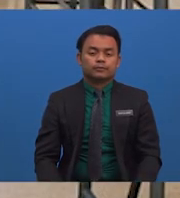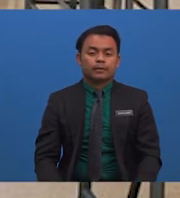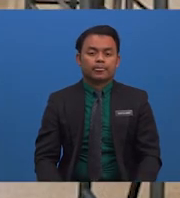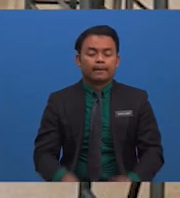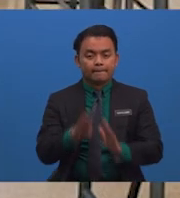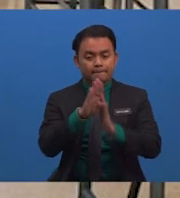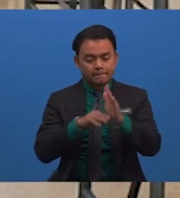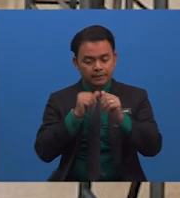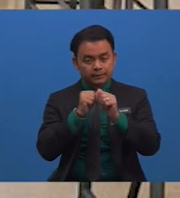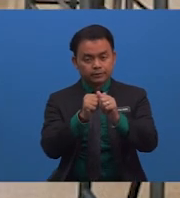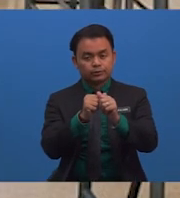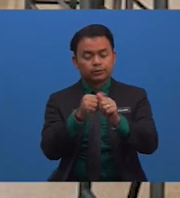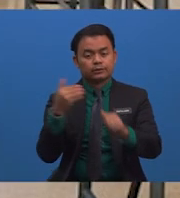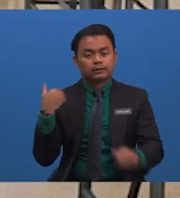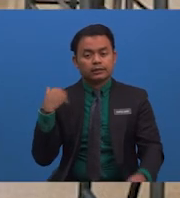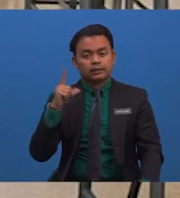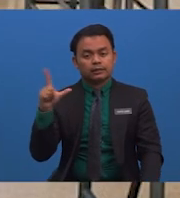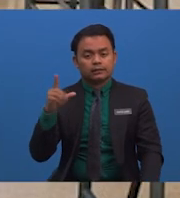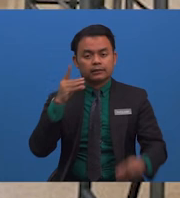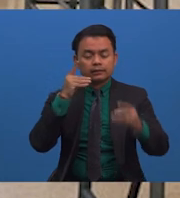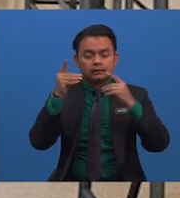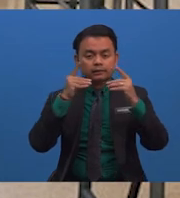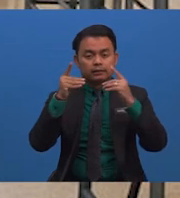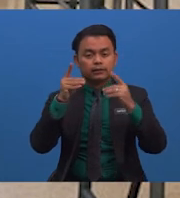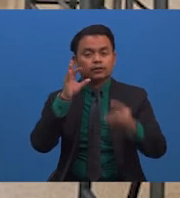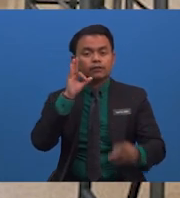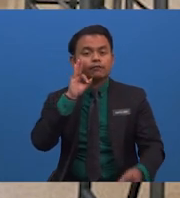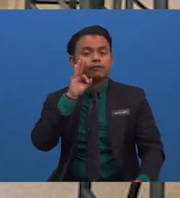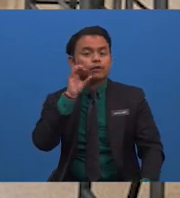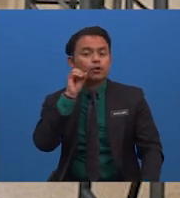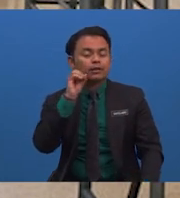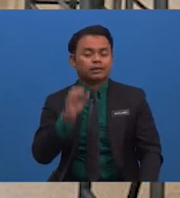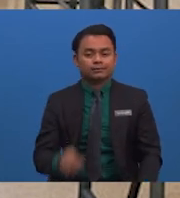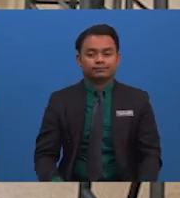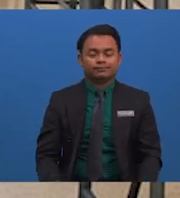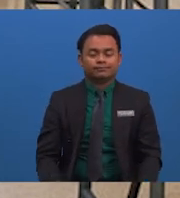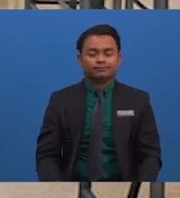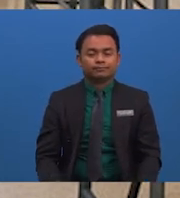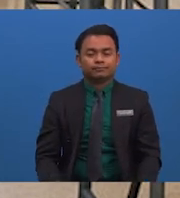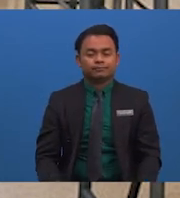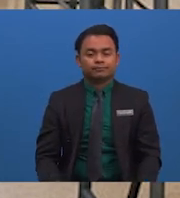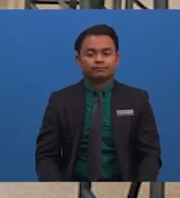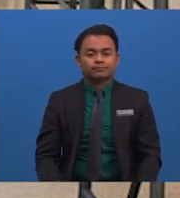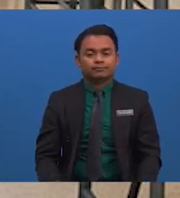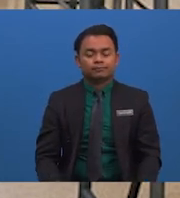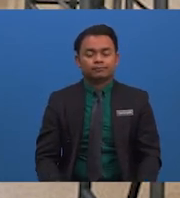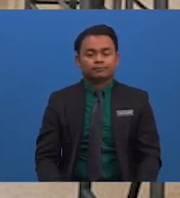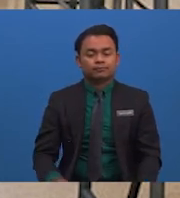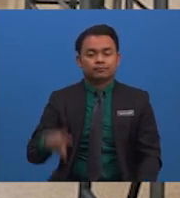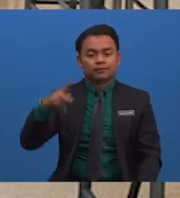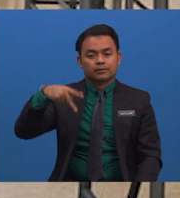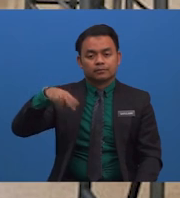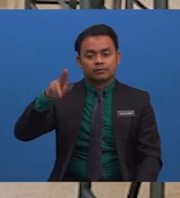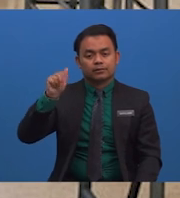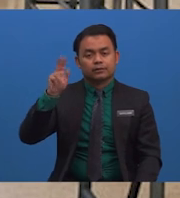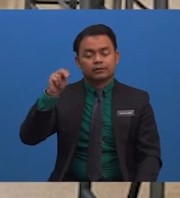Berikut ialah dialog Fiona. Puan Bella sungguh dedikasi. Puan Bella mengajar Aira